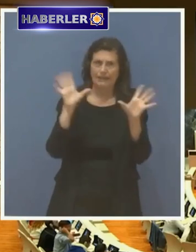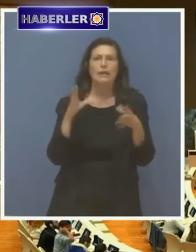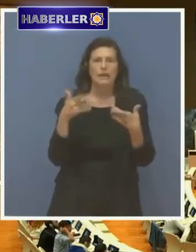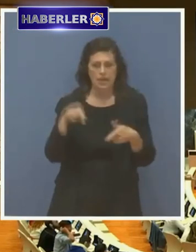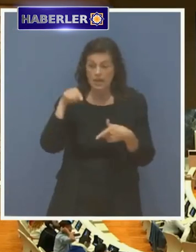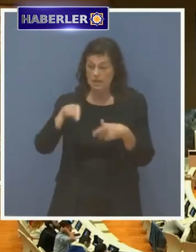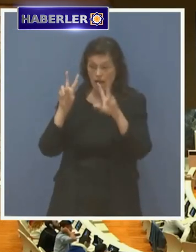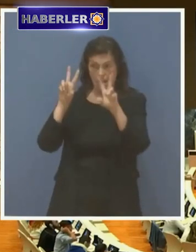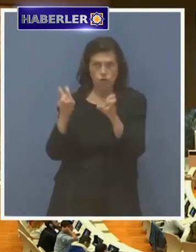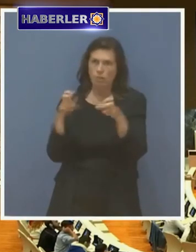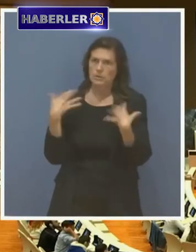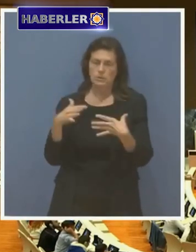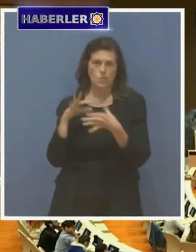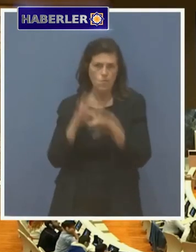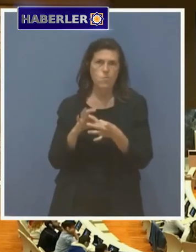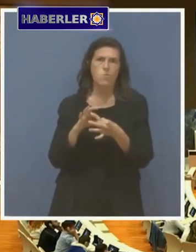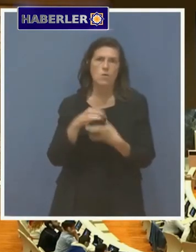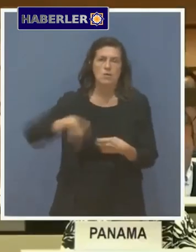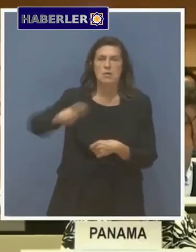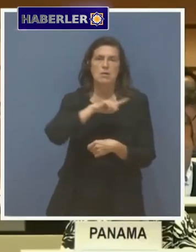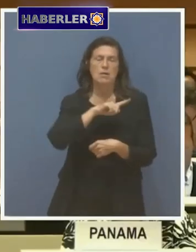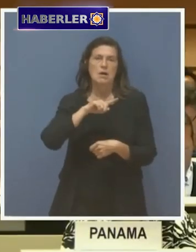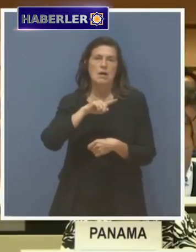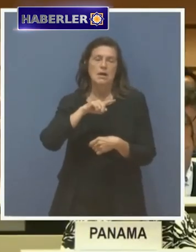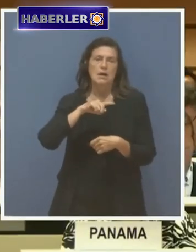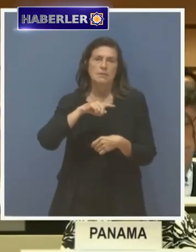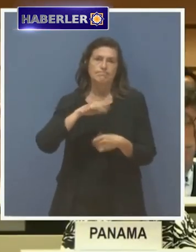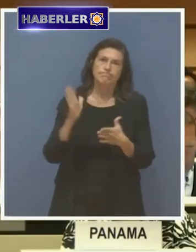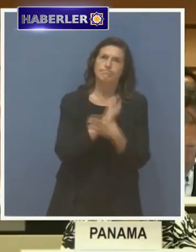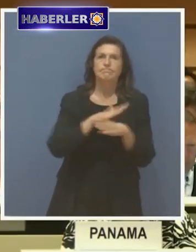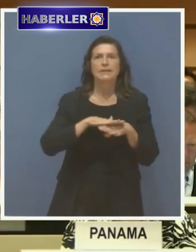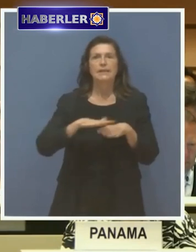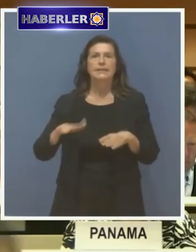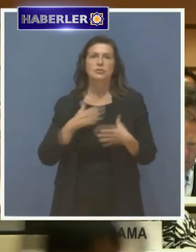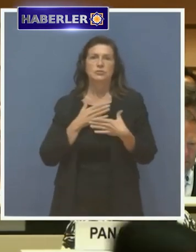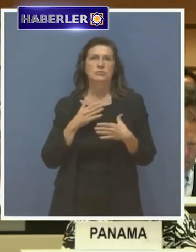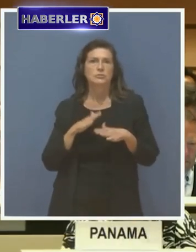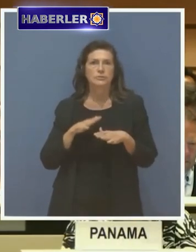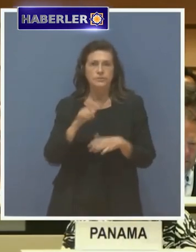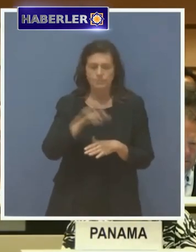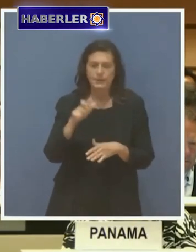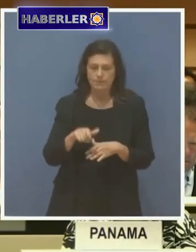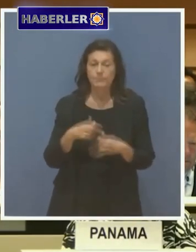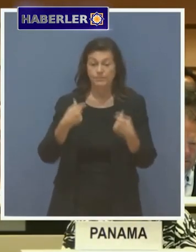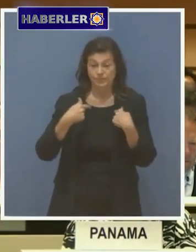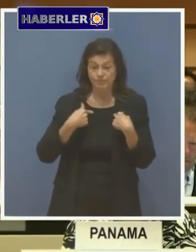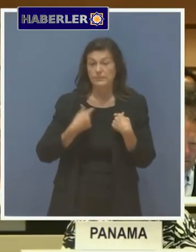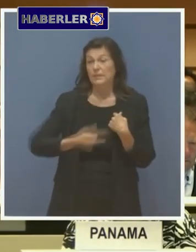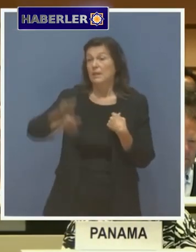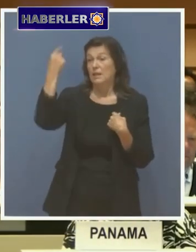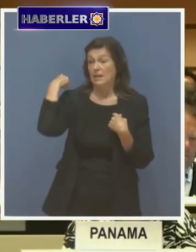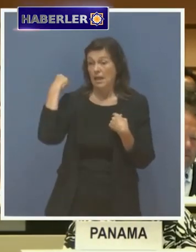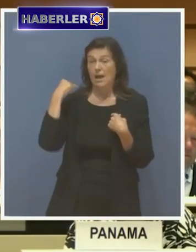Doğu'nun tamamını ateşe vermek için kapının artık açık olduğunu gösteriyor. Bu, tüm yerli nüfusun yok edilmesine